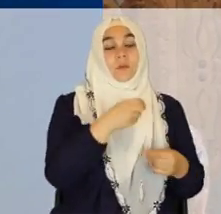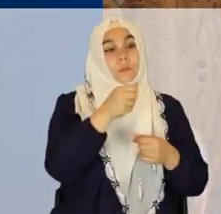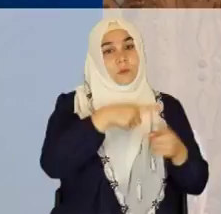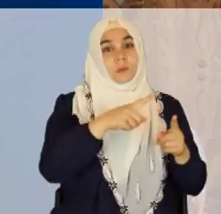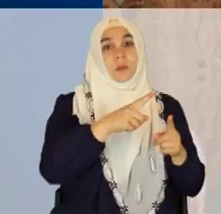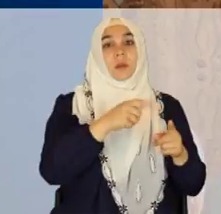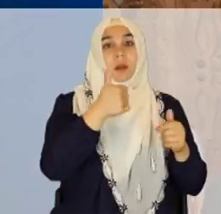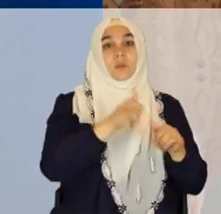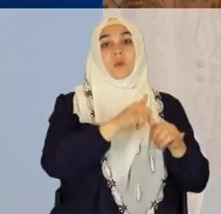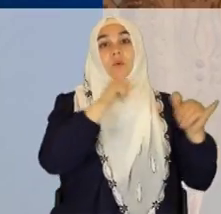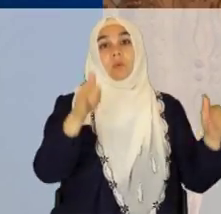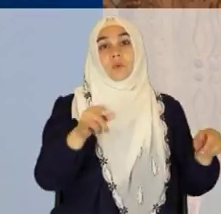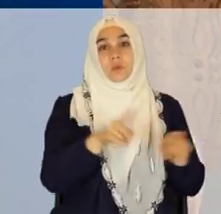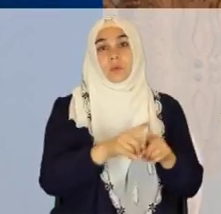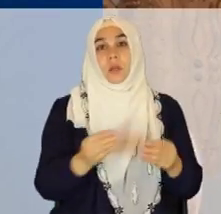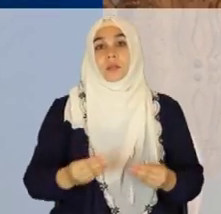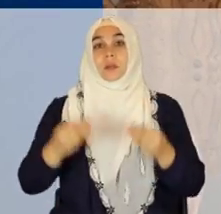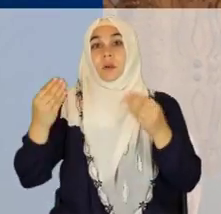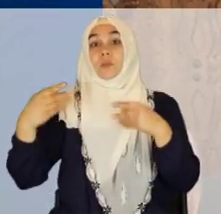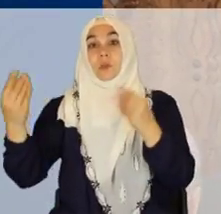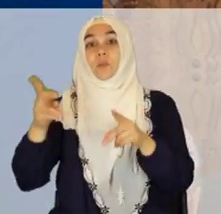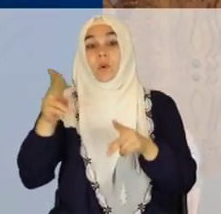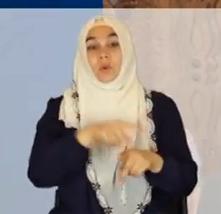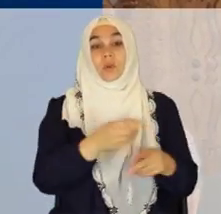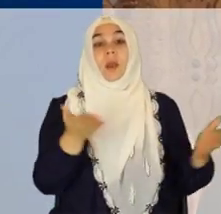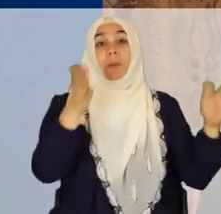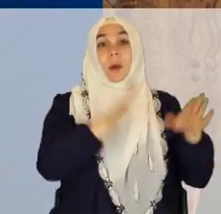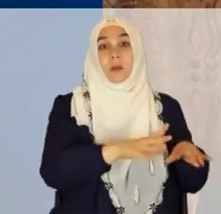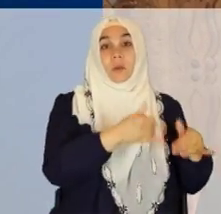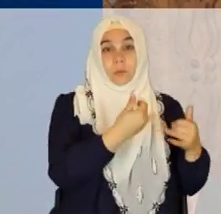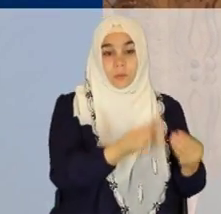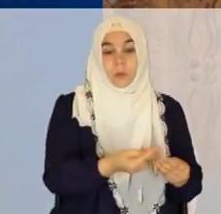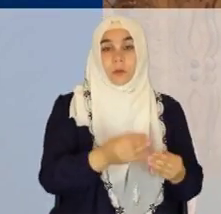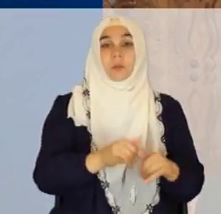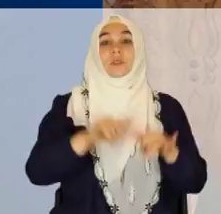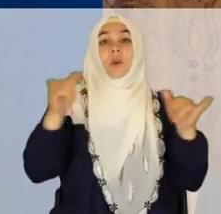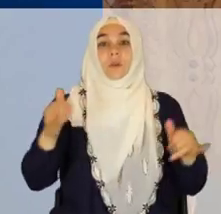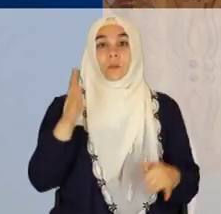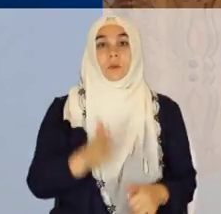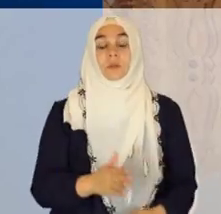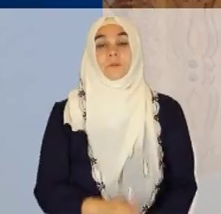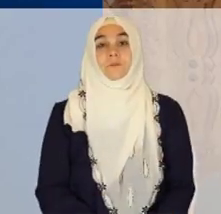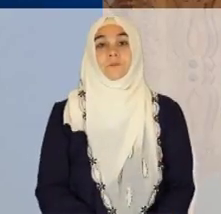Tozalanishidan birga zakotini berganligi uchun Alloh taolo bu molga baraka ato qilib qo'yadi, u ziyoda bo'ladi.